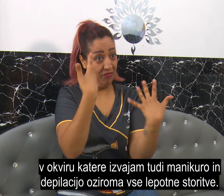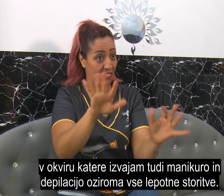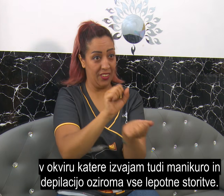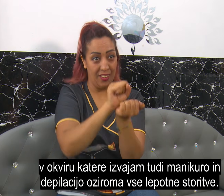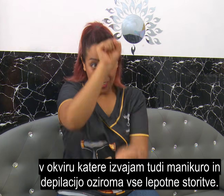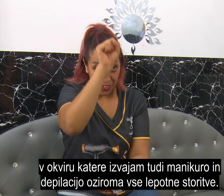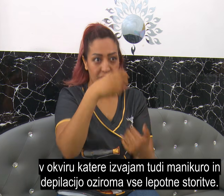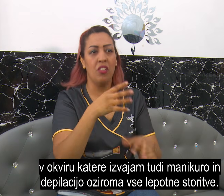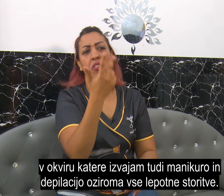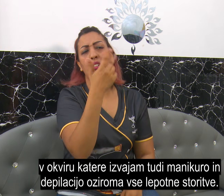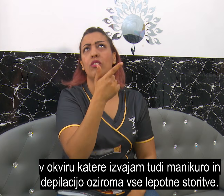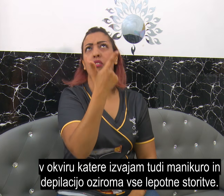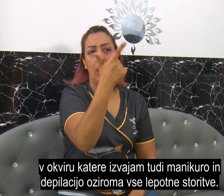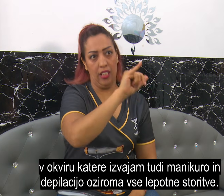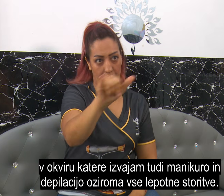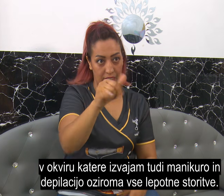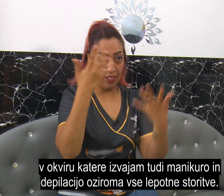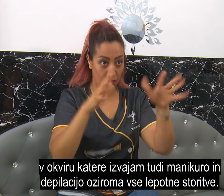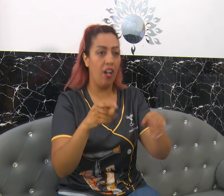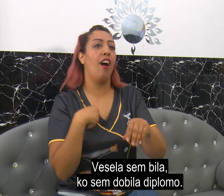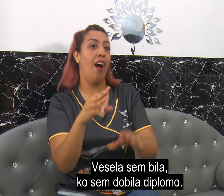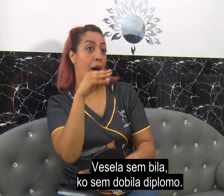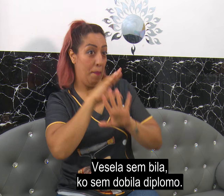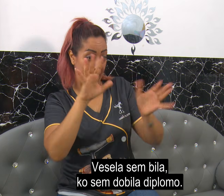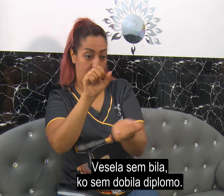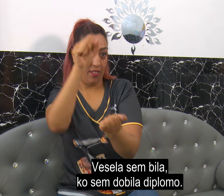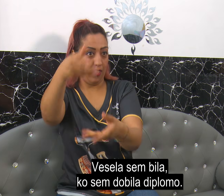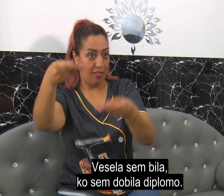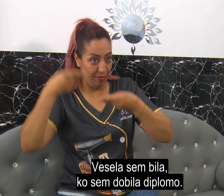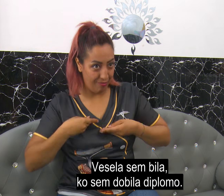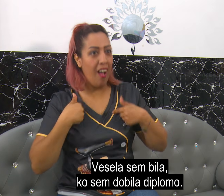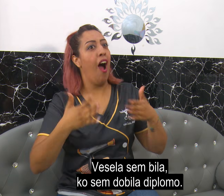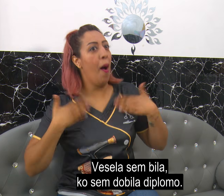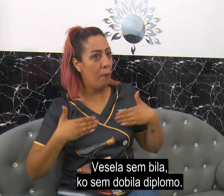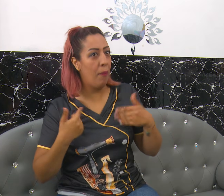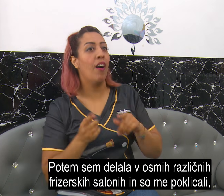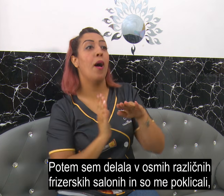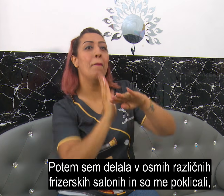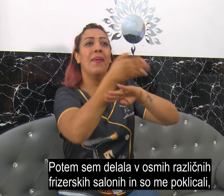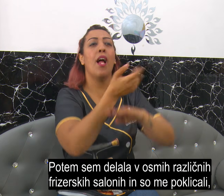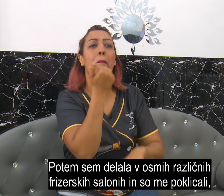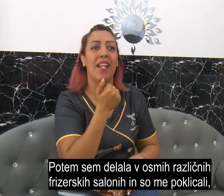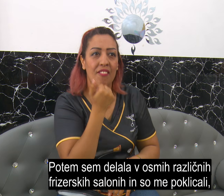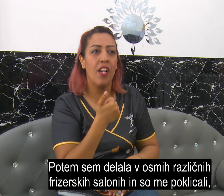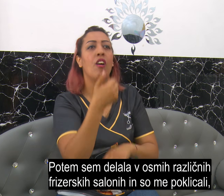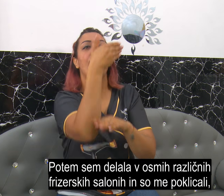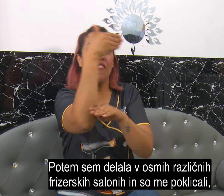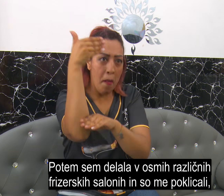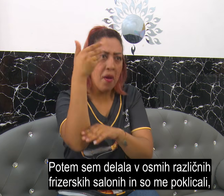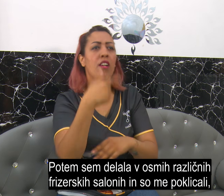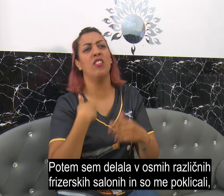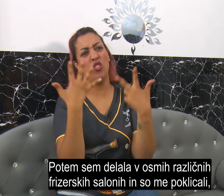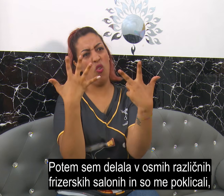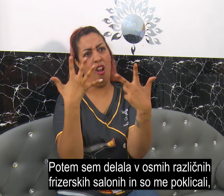oziroma vse lepotne storitve. Vesela sem bila, ko sem dobila diplomo. Potem sem delala v 8